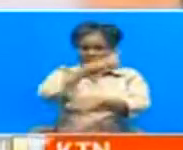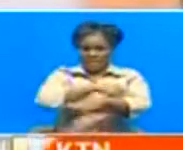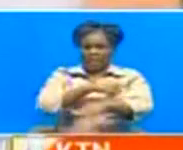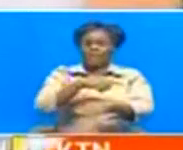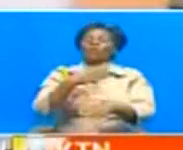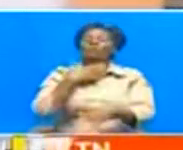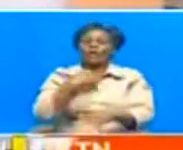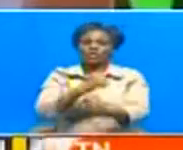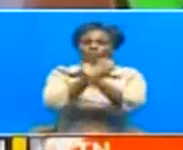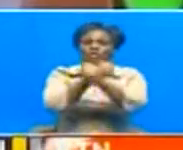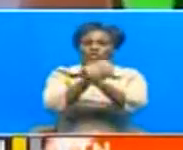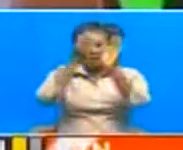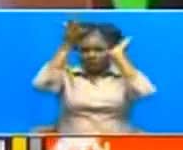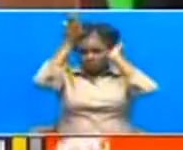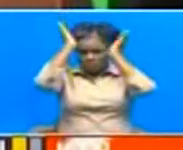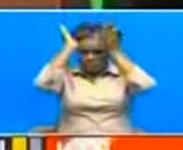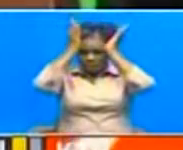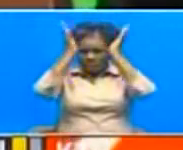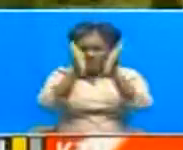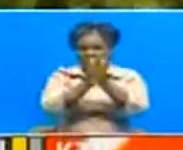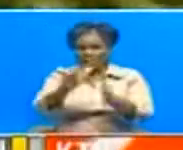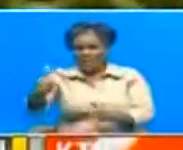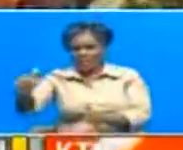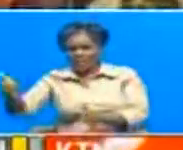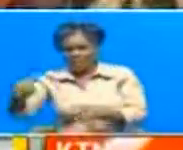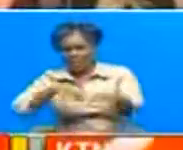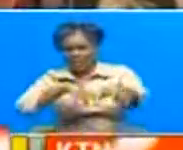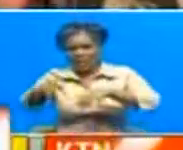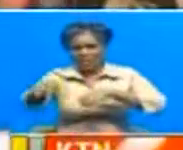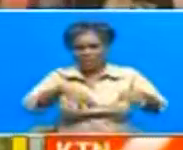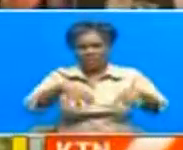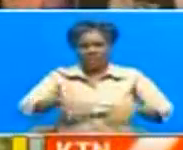kulinda haki za punda na wanyama wengine nchini. Agnes Penda, KTN Leo.